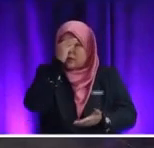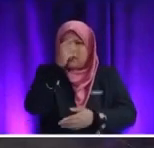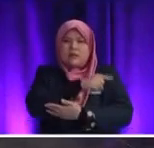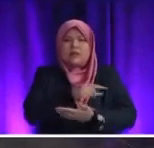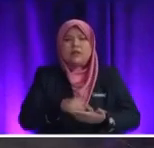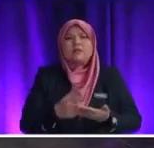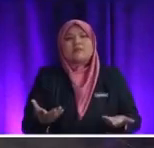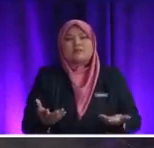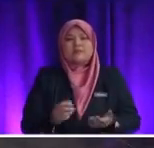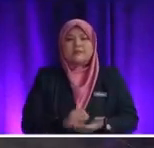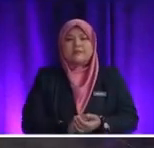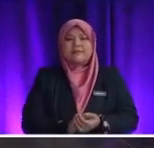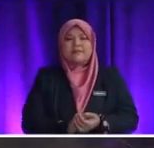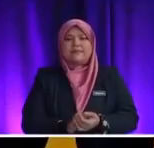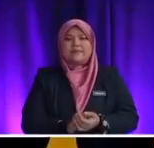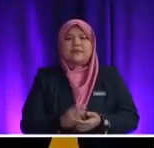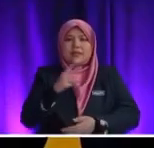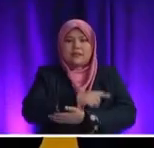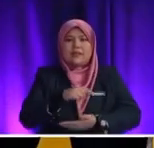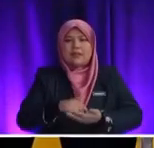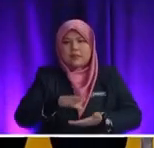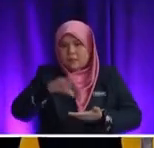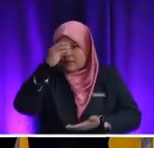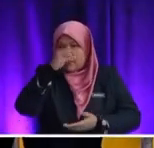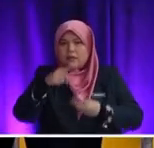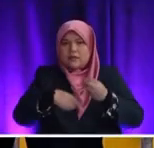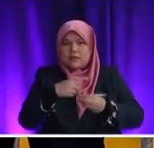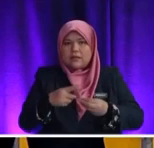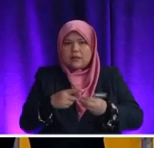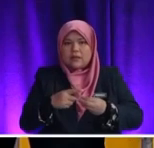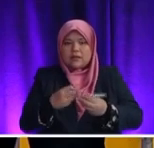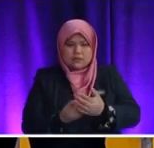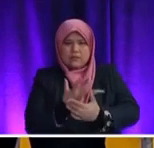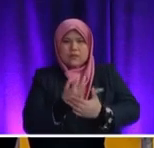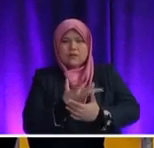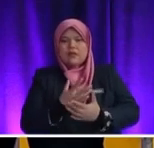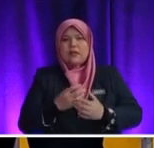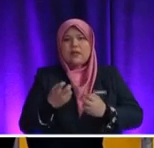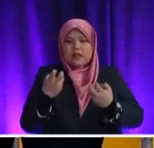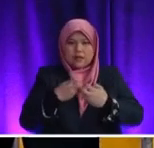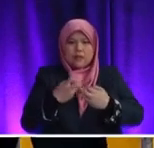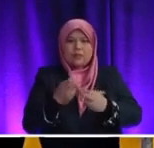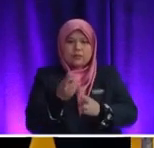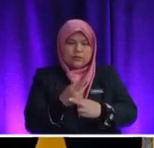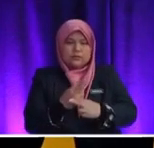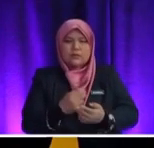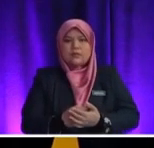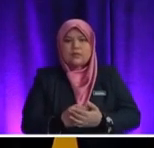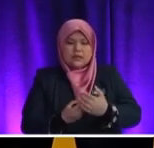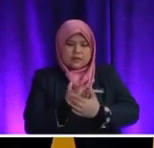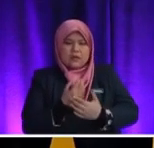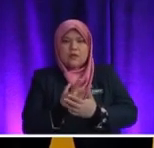Adapun dengan nih oke So hari ini kita akan belajar tentang sel elektrolitik sound of his